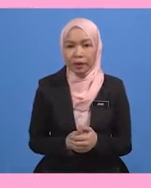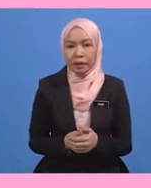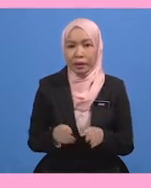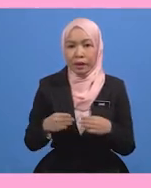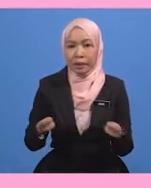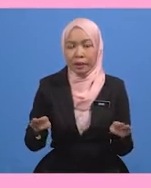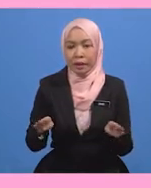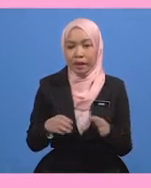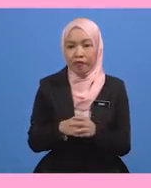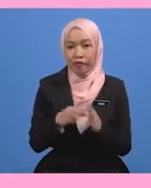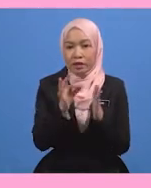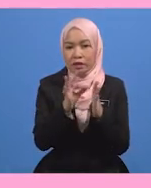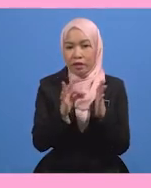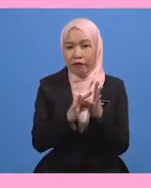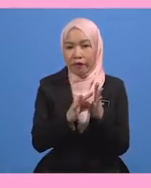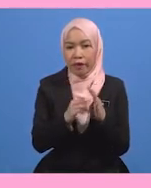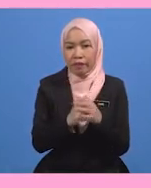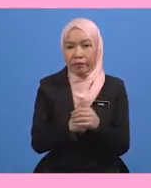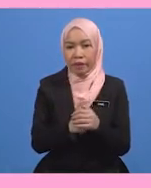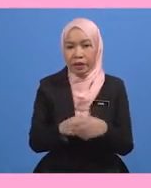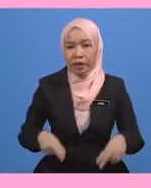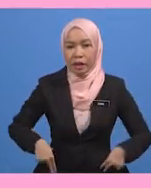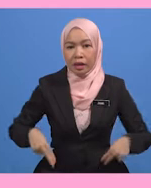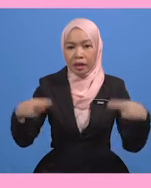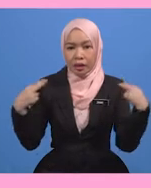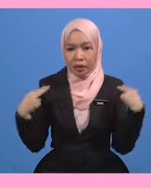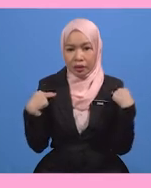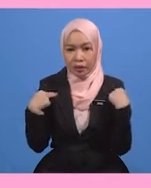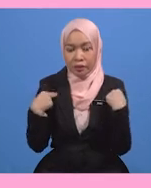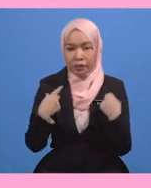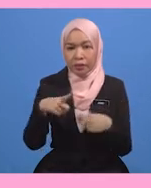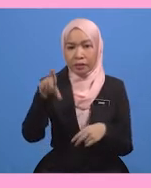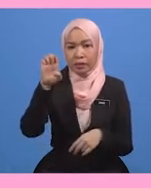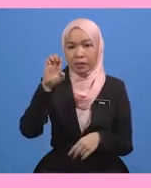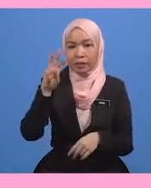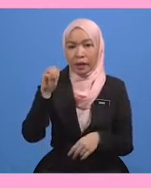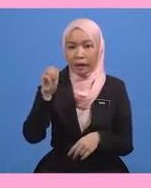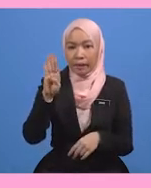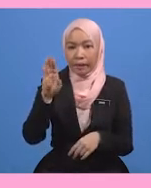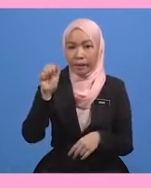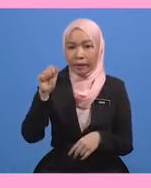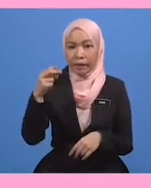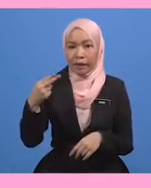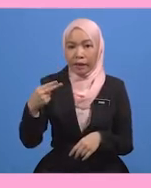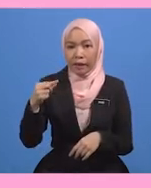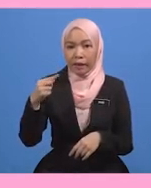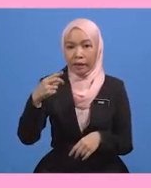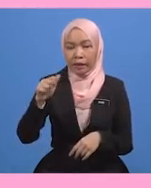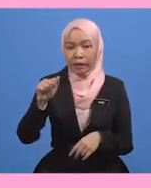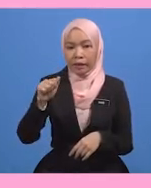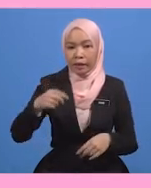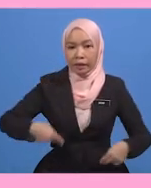Hidup, Lembaga Hidup, Falsafah Ideologi Islam dan Pandangan Hidup